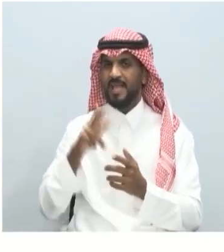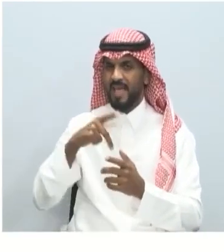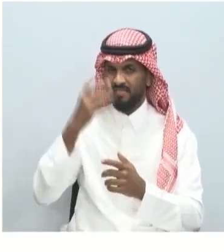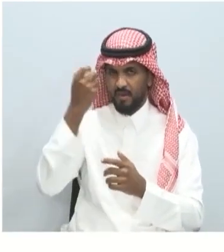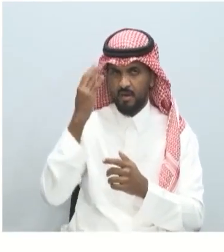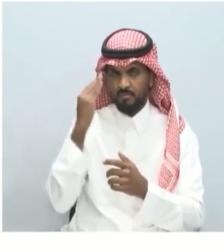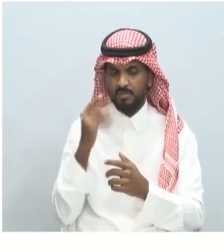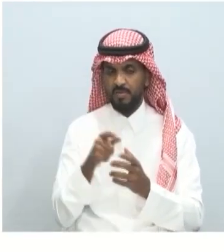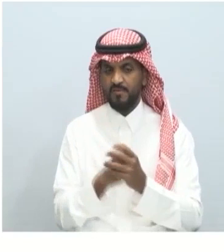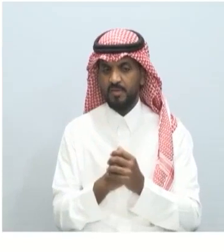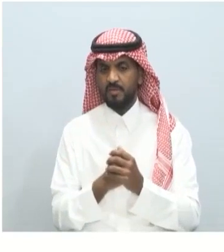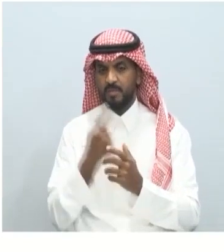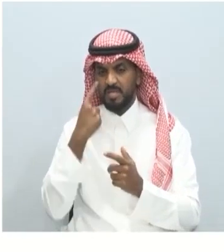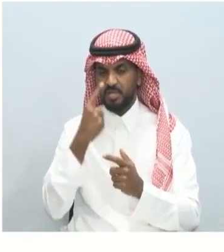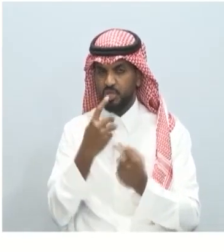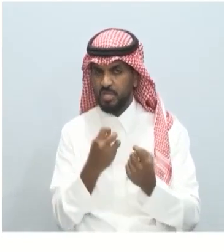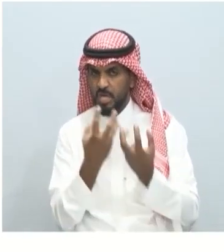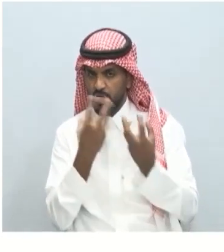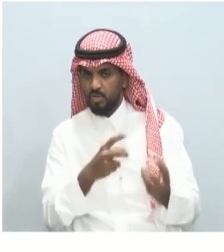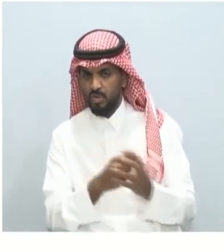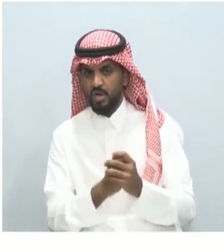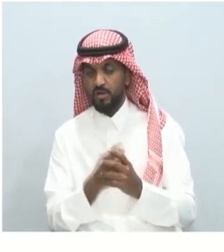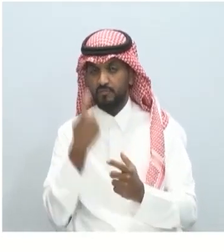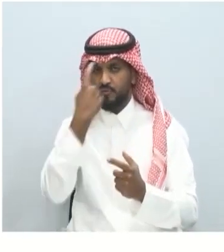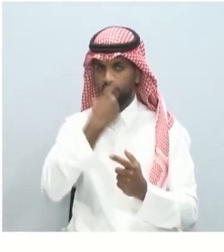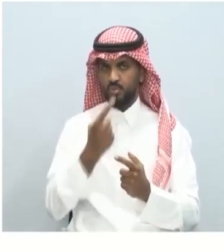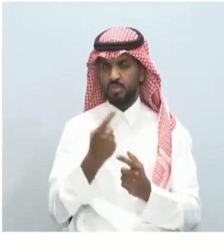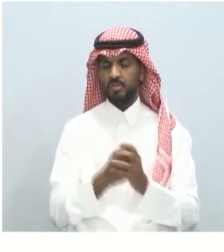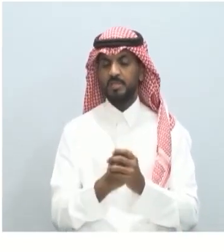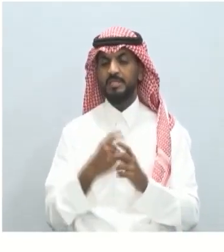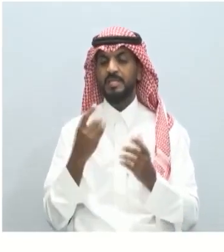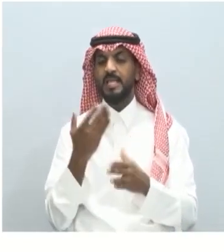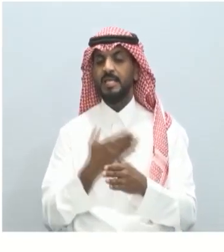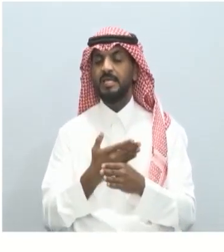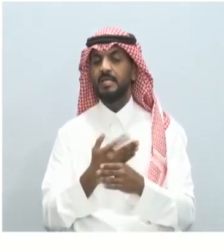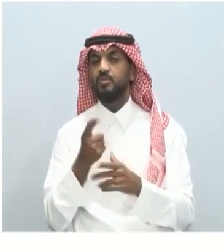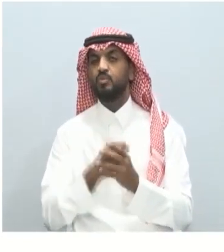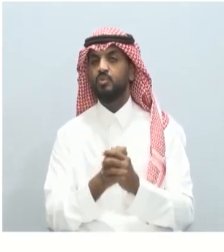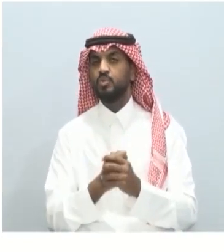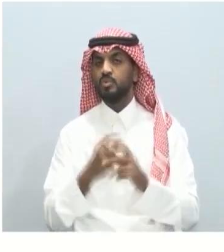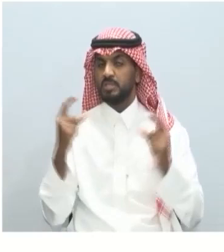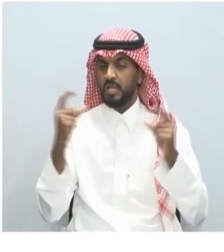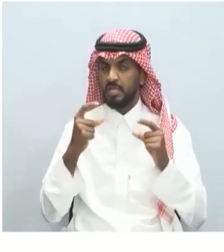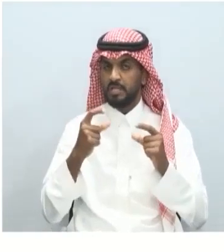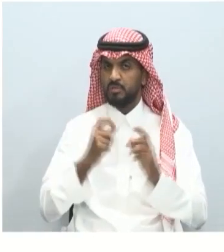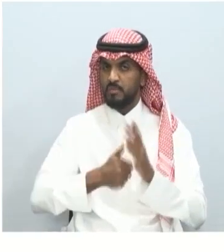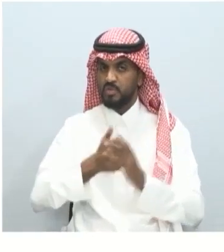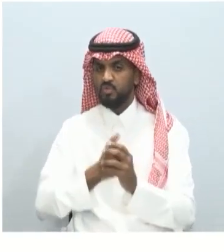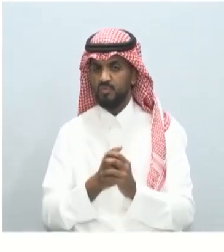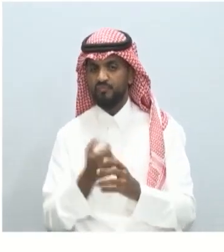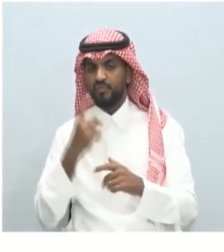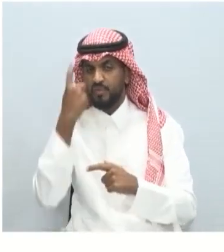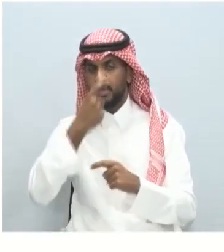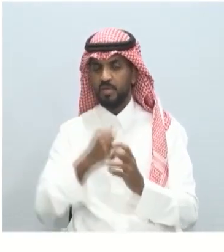خدرها فاذا راى شيئا يكرهه عرفناه في وجهه وهذا دليل على تميزه صلى الله عليه وسلم بفضيله الحياء